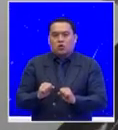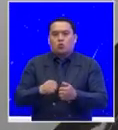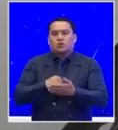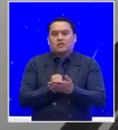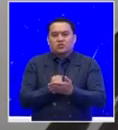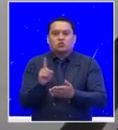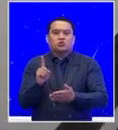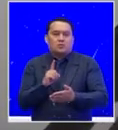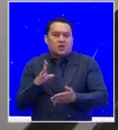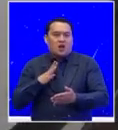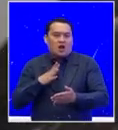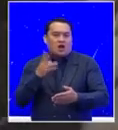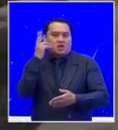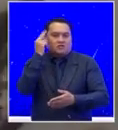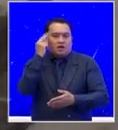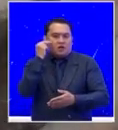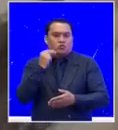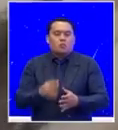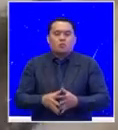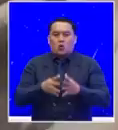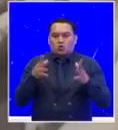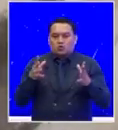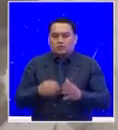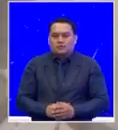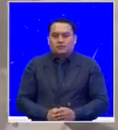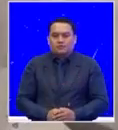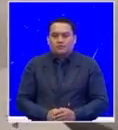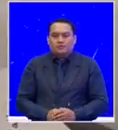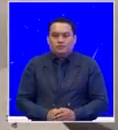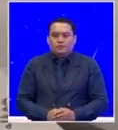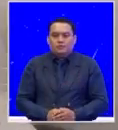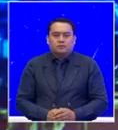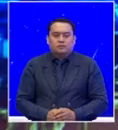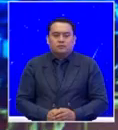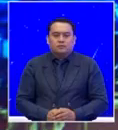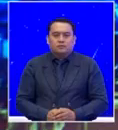утверждают, что на самом деле это количество гораздо больше.